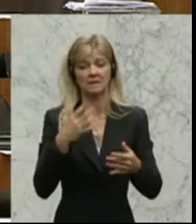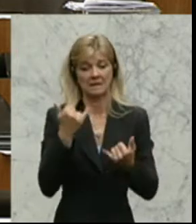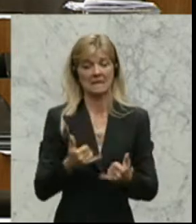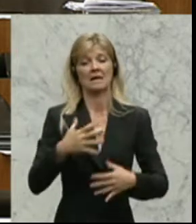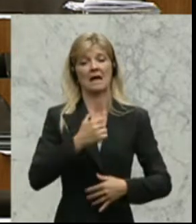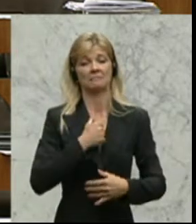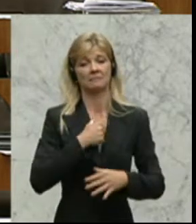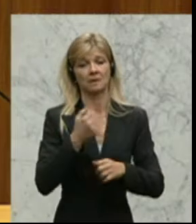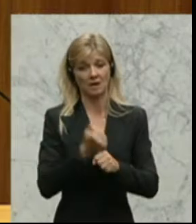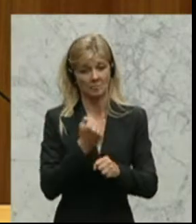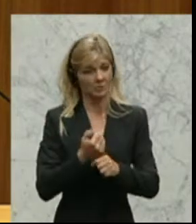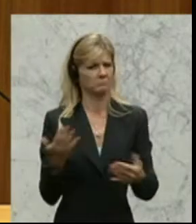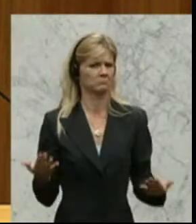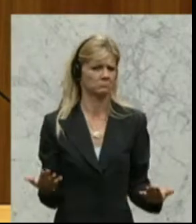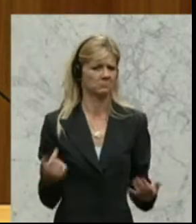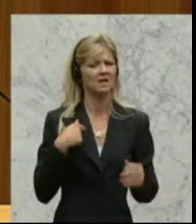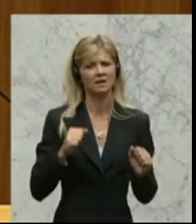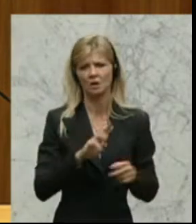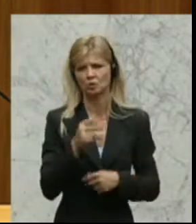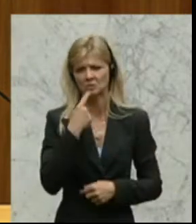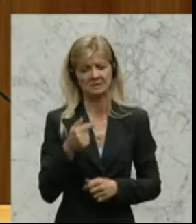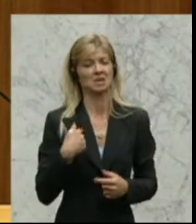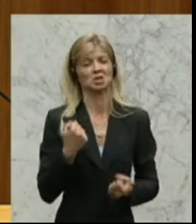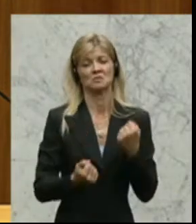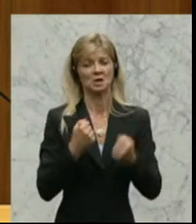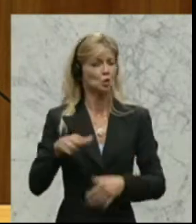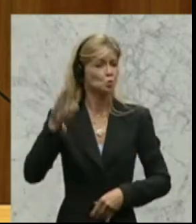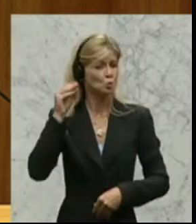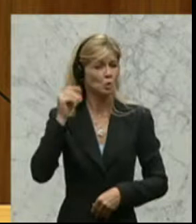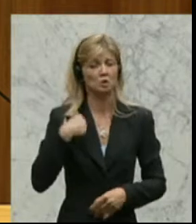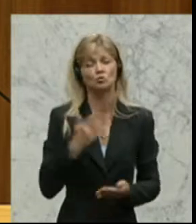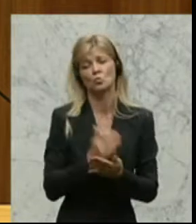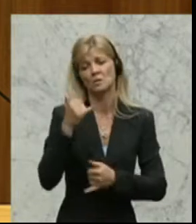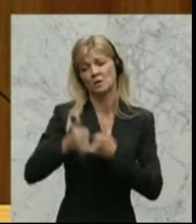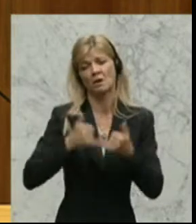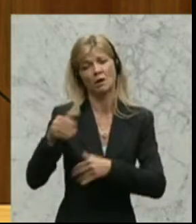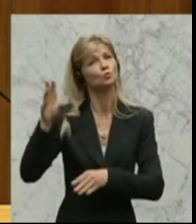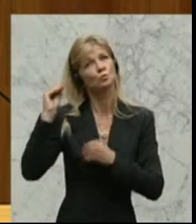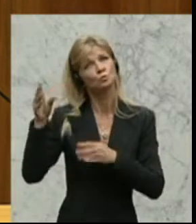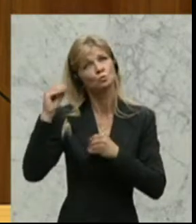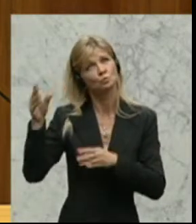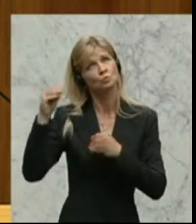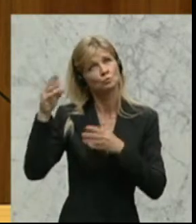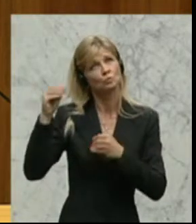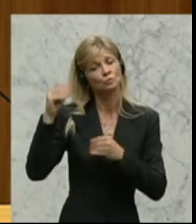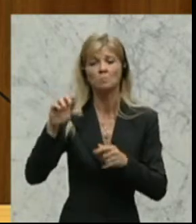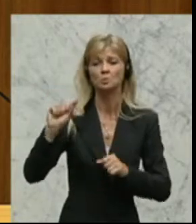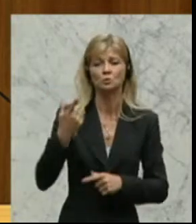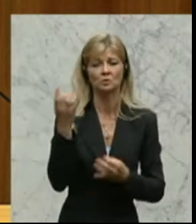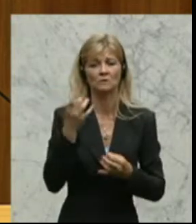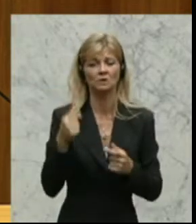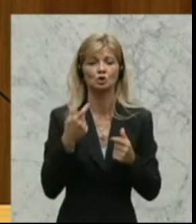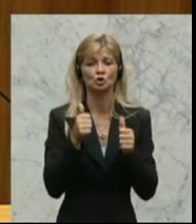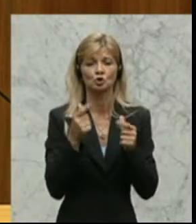wirklich schwierig, sich das anzuhören, weil wir hören das mittlerweile seit Jahren. Also gerade die Förderreform wurde bereits im Leupersdorfer Sparpaket im